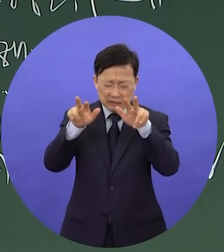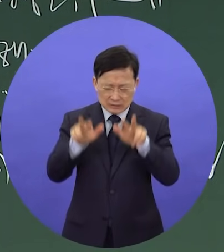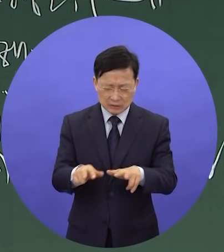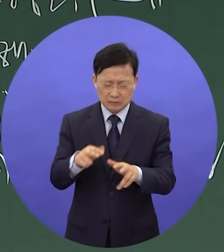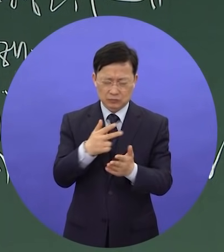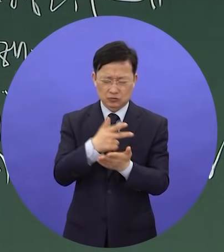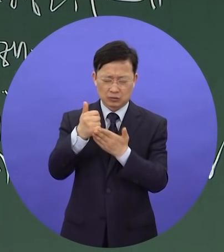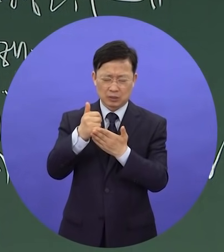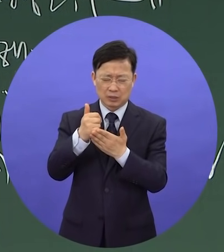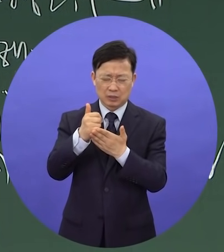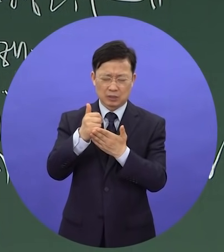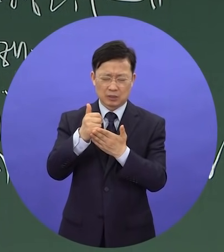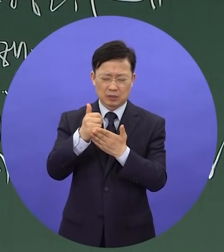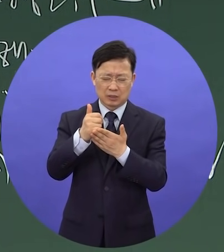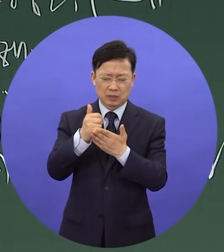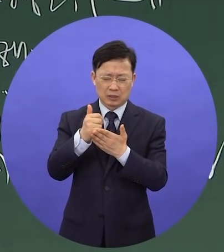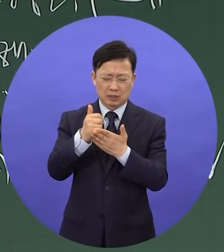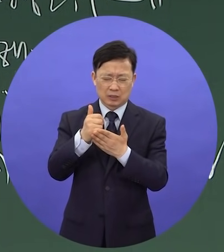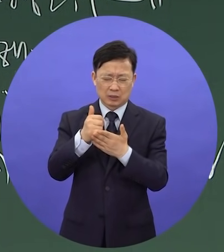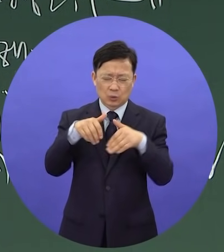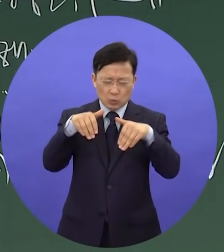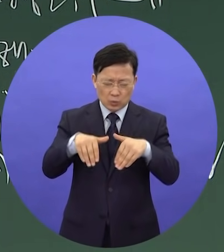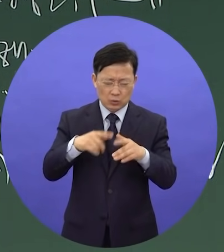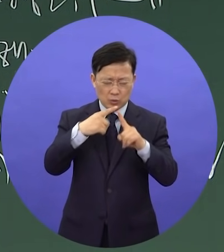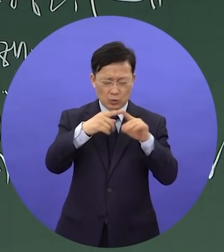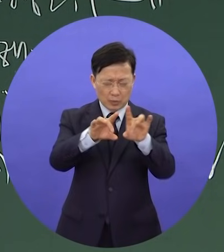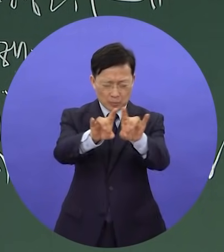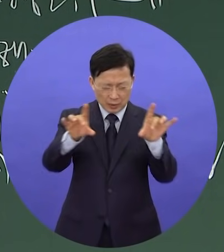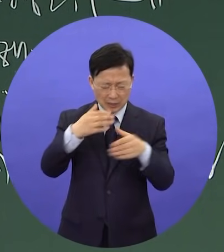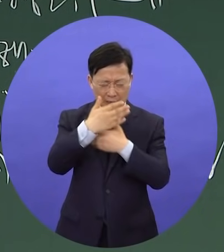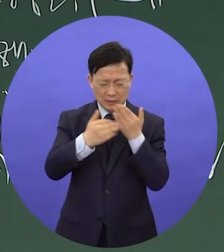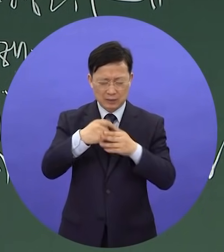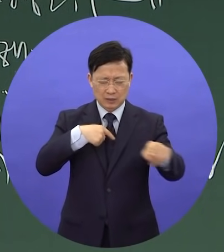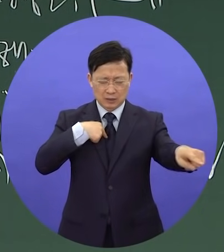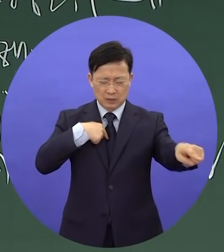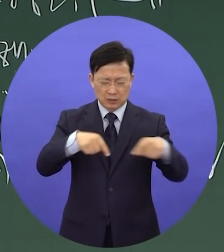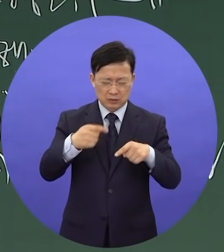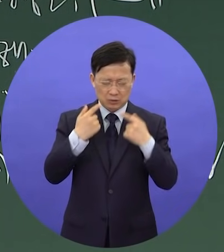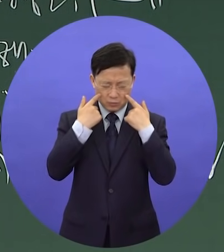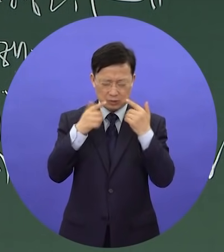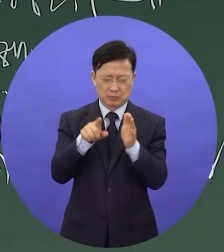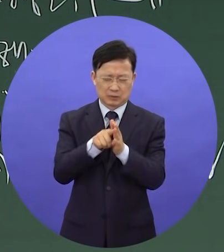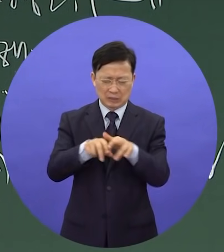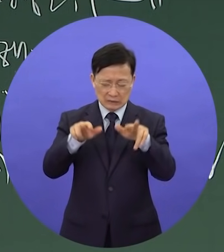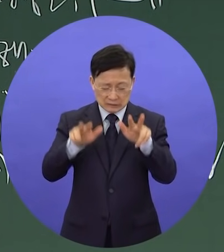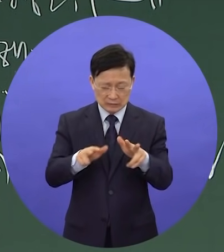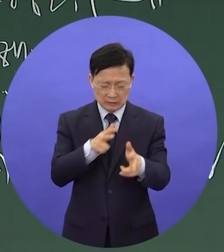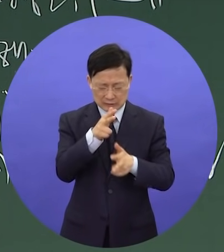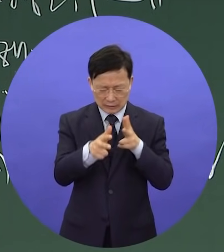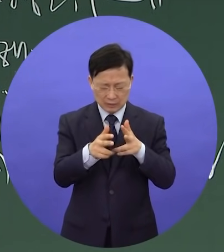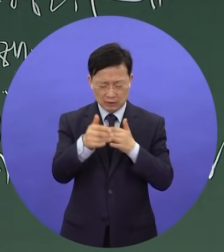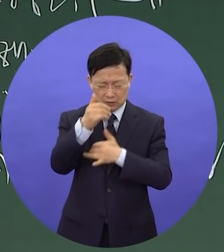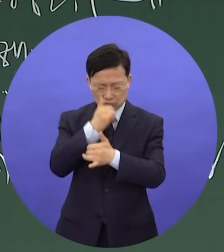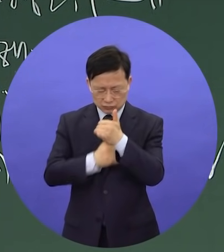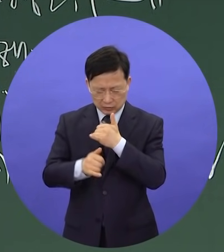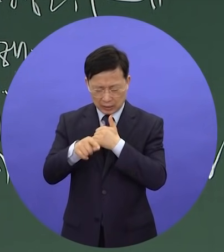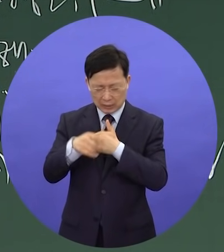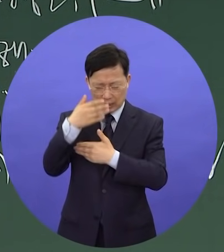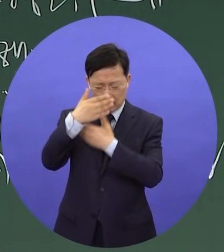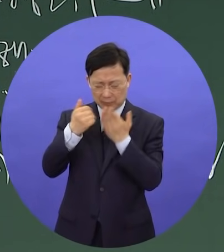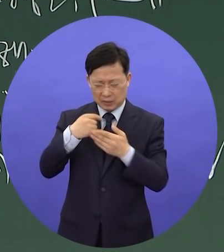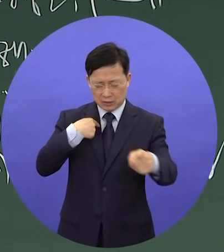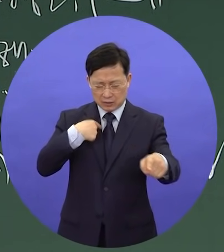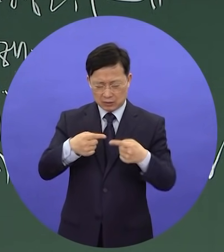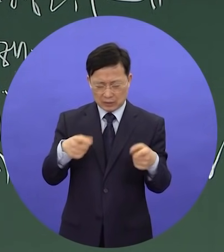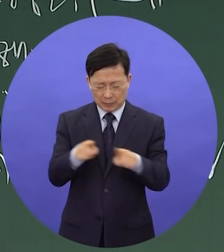지금도 now. 주의 종들의 교회에 역사하심을 믿습니다. And we believe that you are working upon the churches of our servants of the Lord even now. 지금도 산업과 후대의 역사하심을 믿습니다.